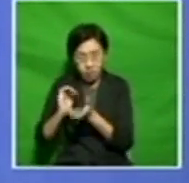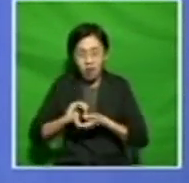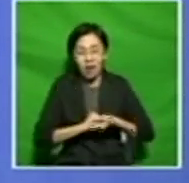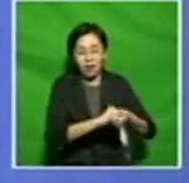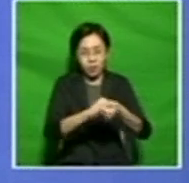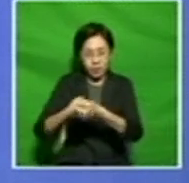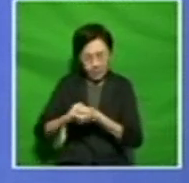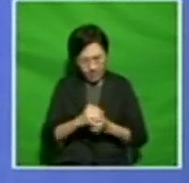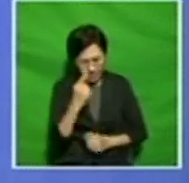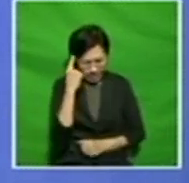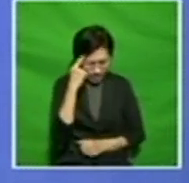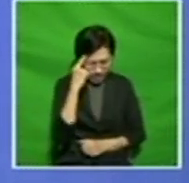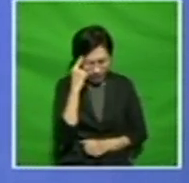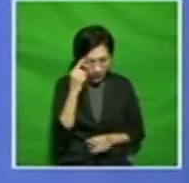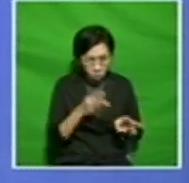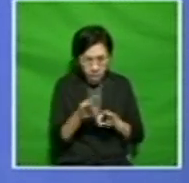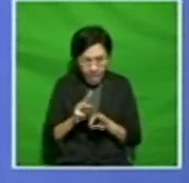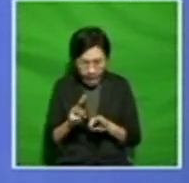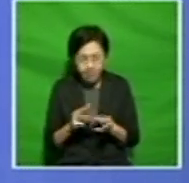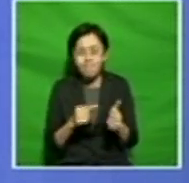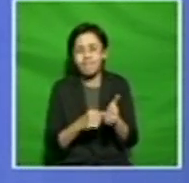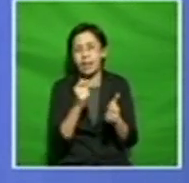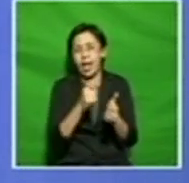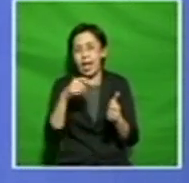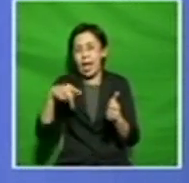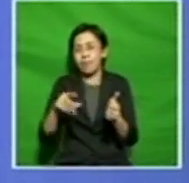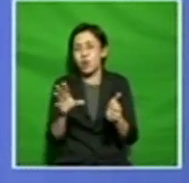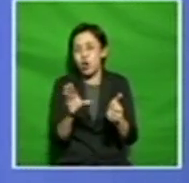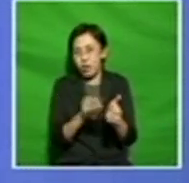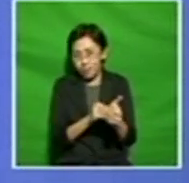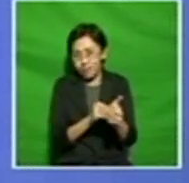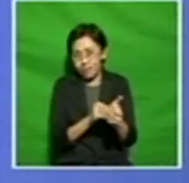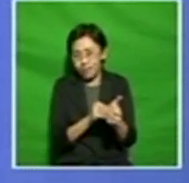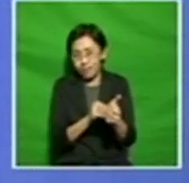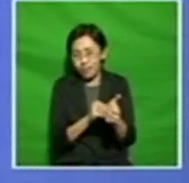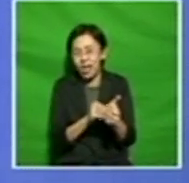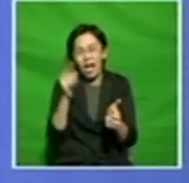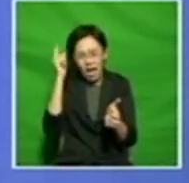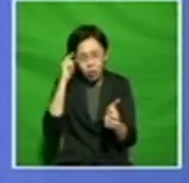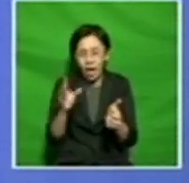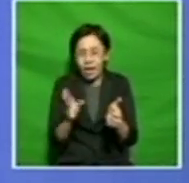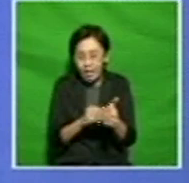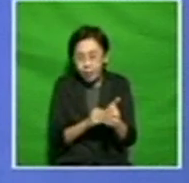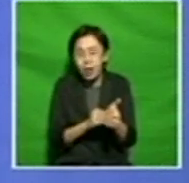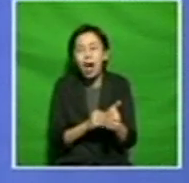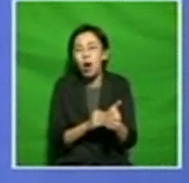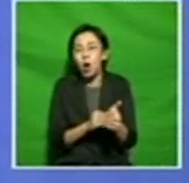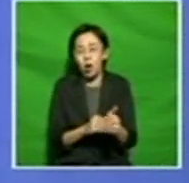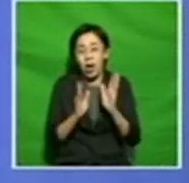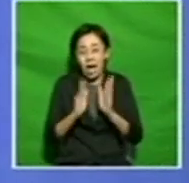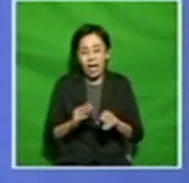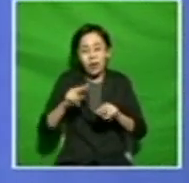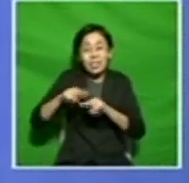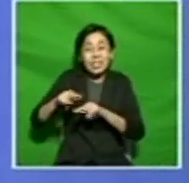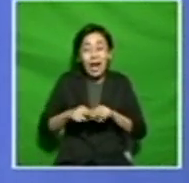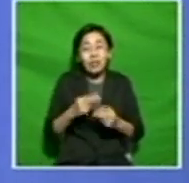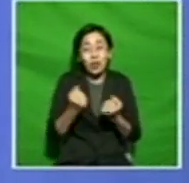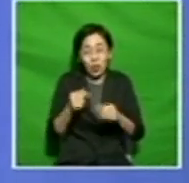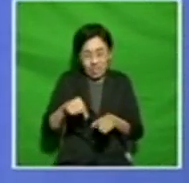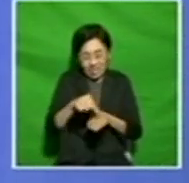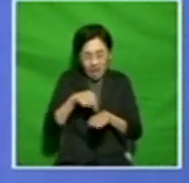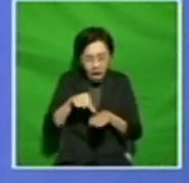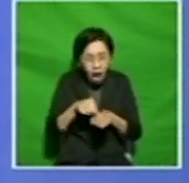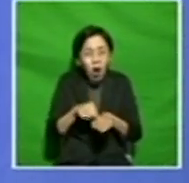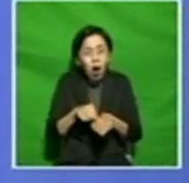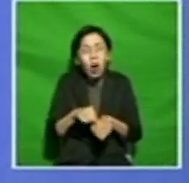หาทางที่จะติดแอปพลิเคชันติดตามตัวแก่ผู้โดยสารทั้งหลาย